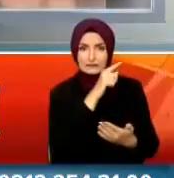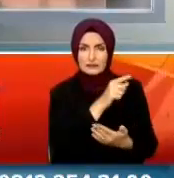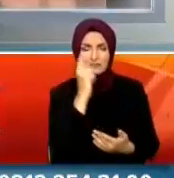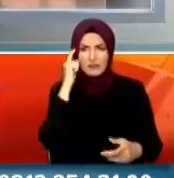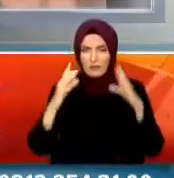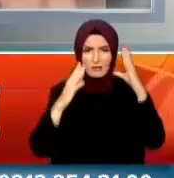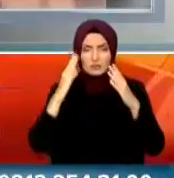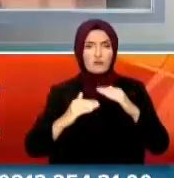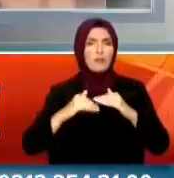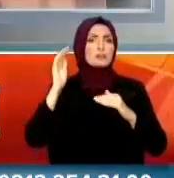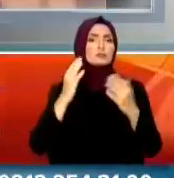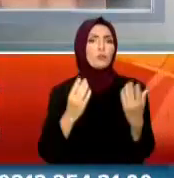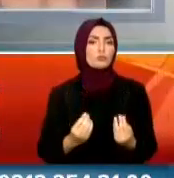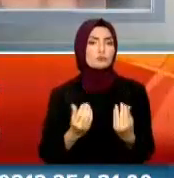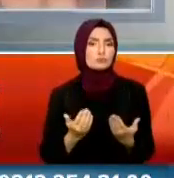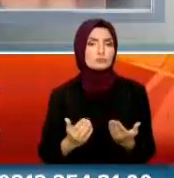karıştırdı.